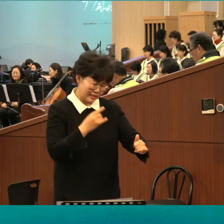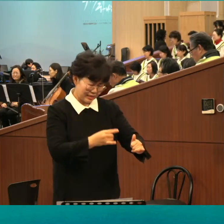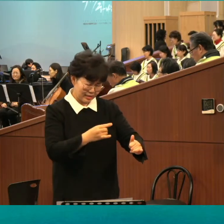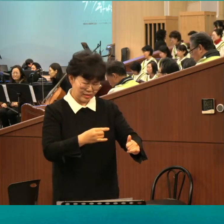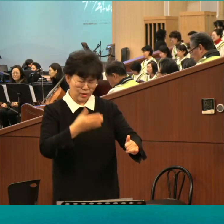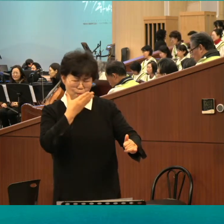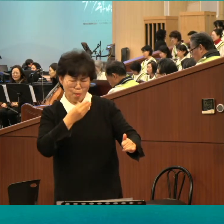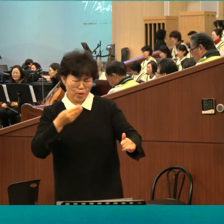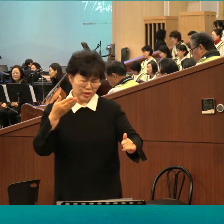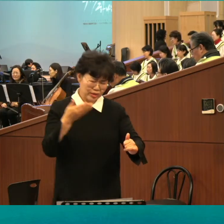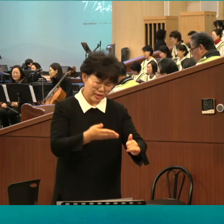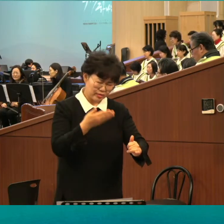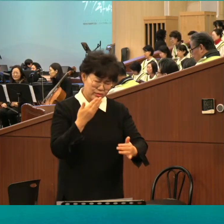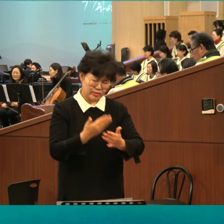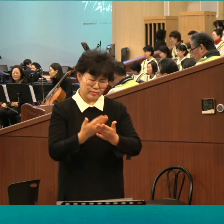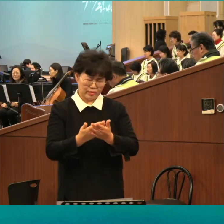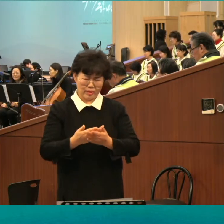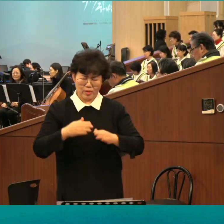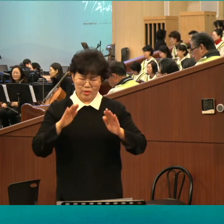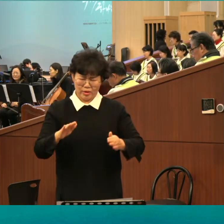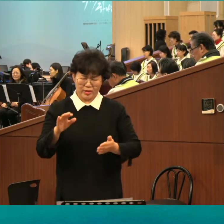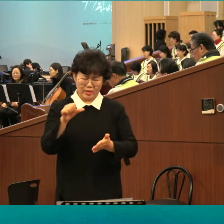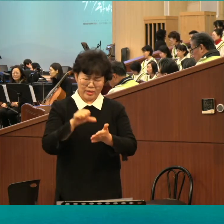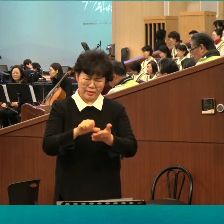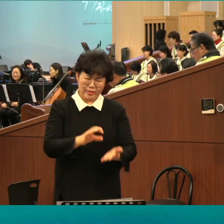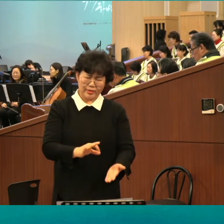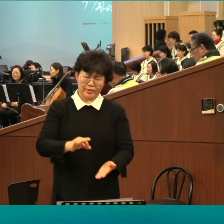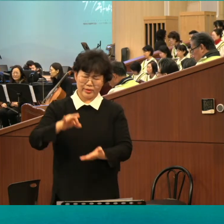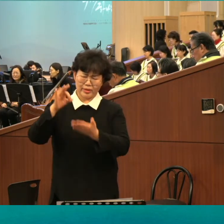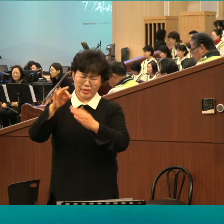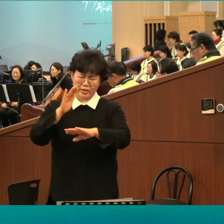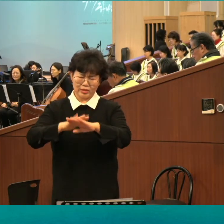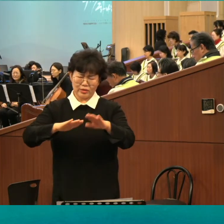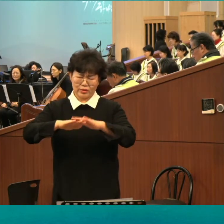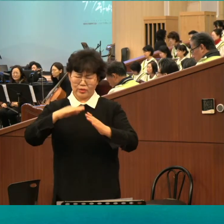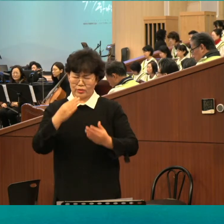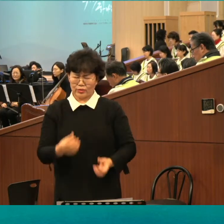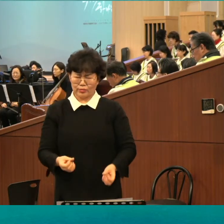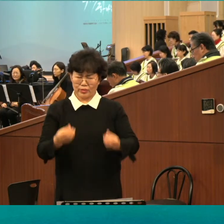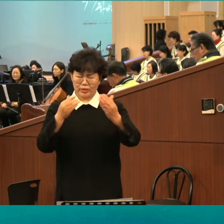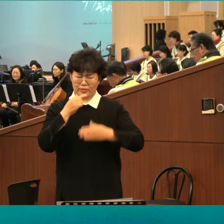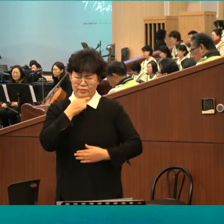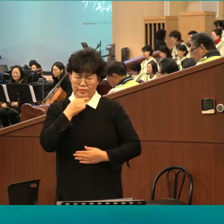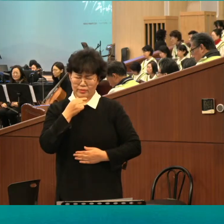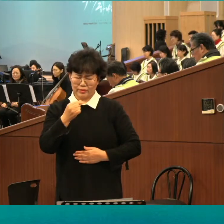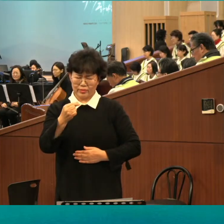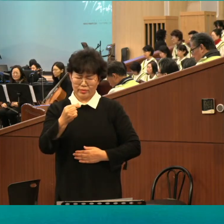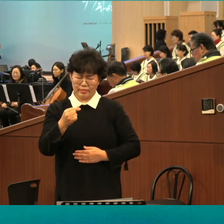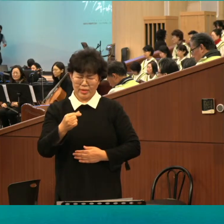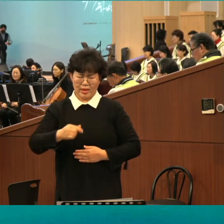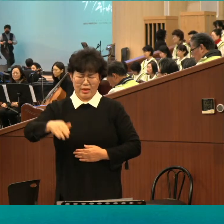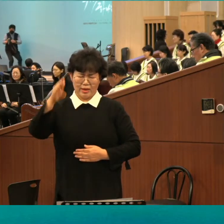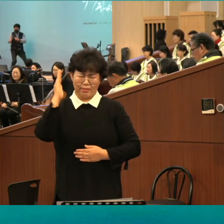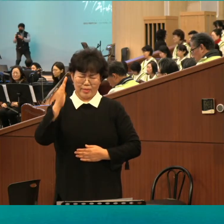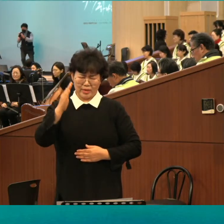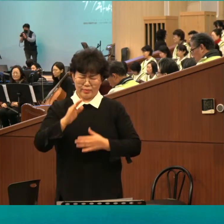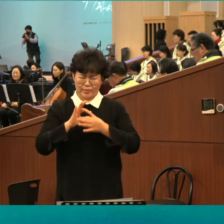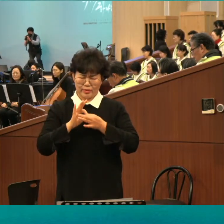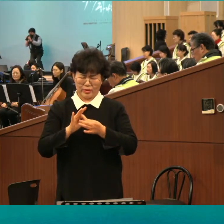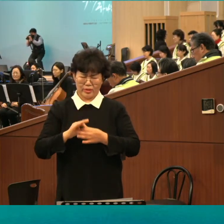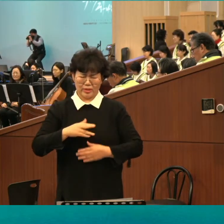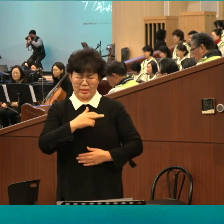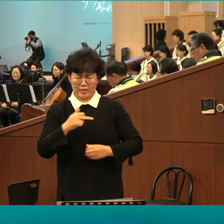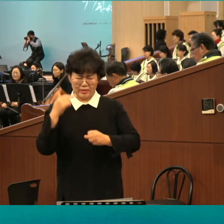더하여 주시옵시고 오늘 또 헌금을 하늘되는 손길들을 축복하여 주시기를 원하오며 말씀을 통하여 우리에게 큰